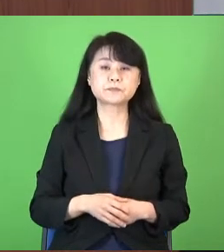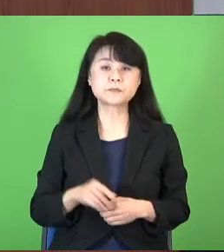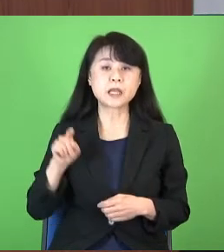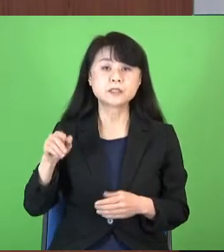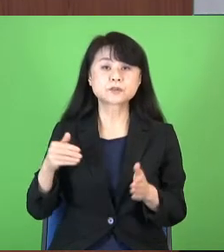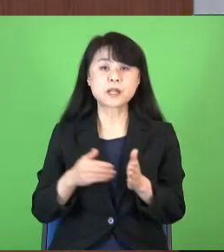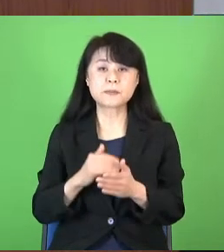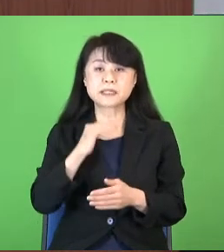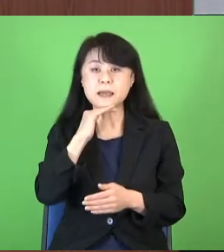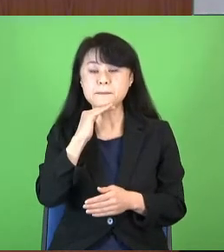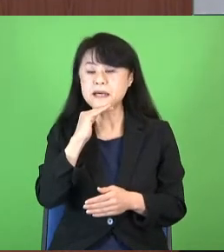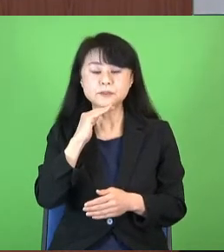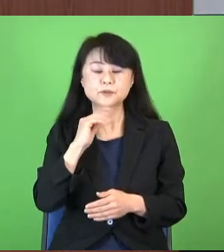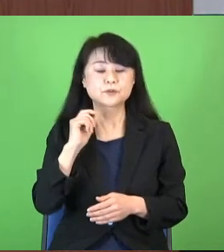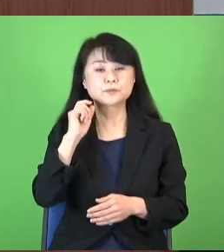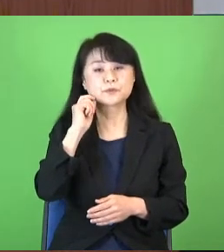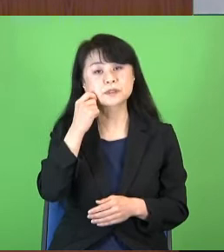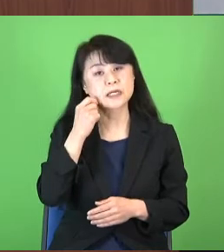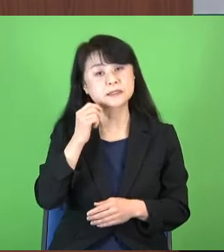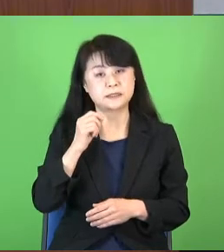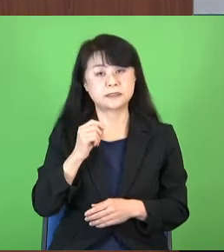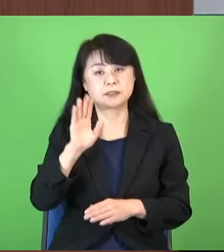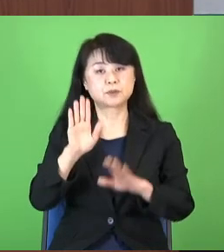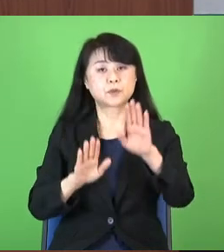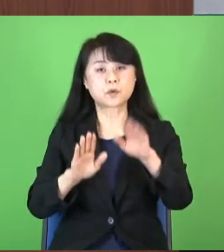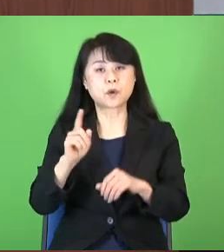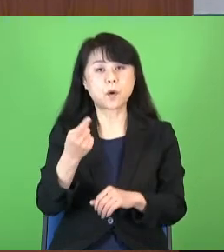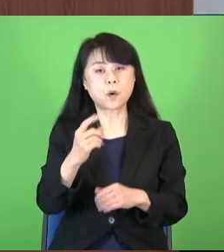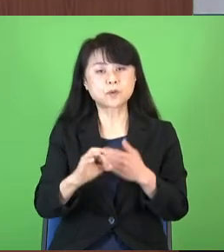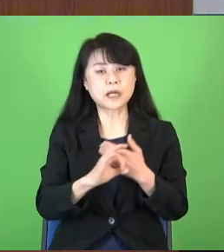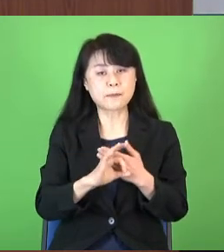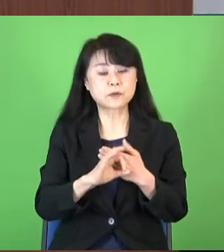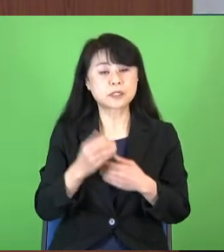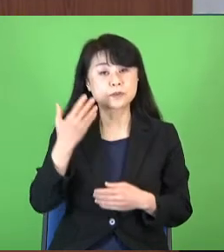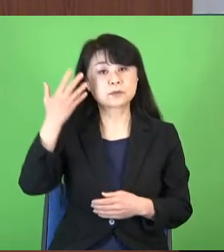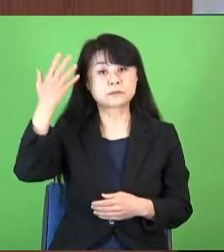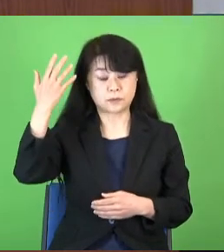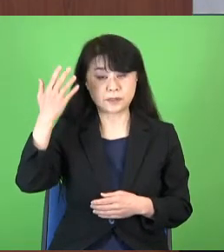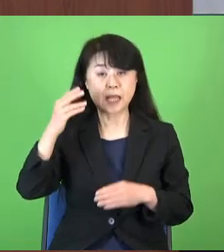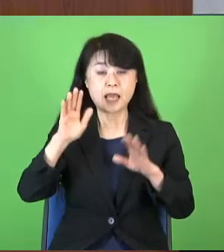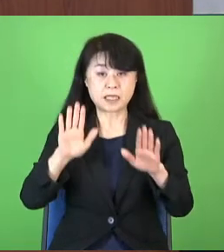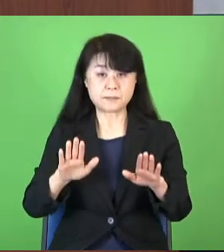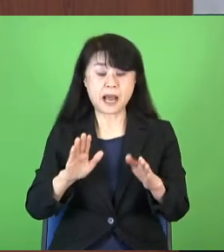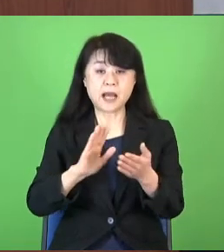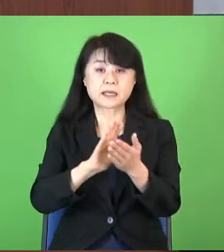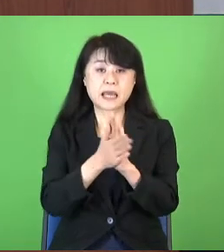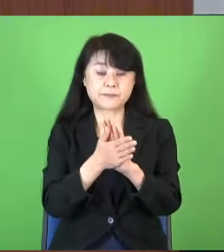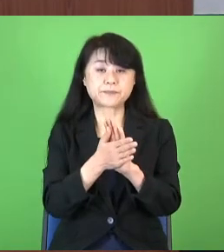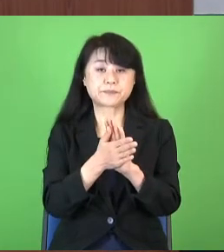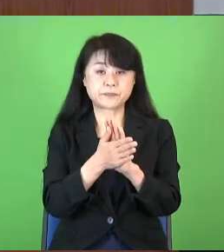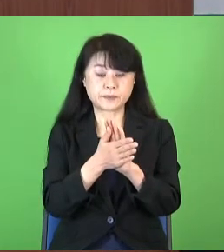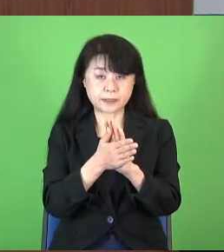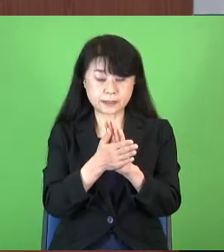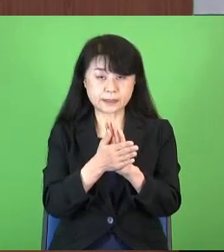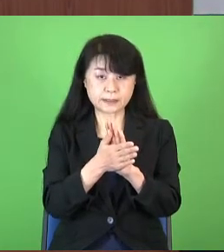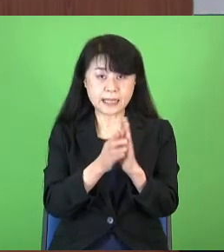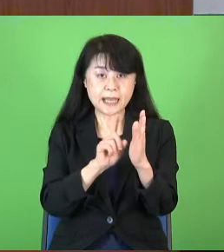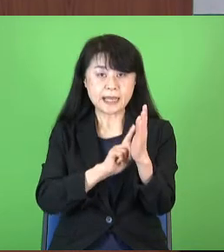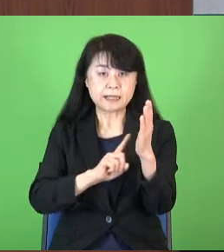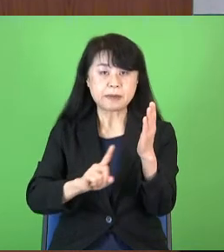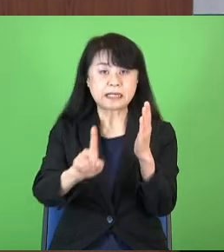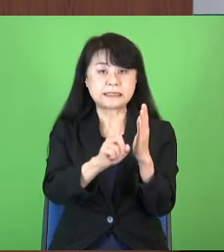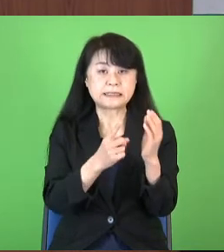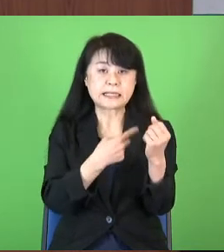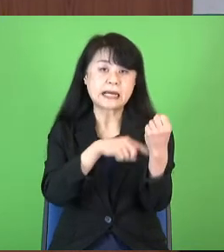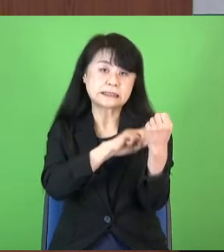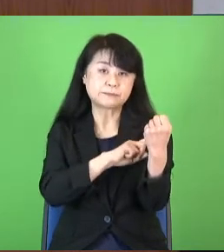それまで待っておられない事態も起こり得るかもしれないということでで今のところはあの県のでまぁリーダーシップをとらせて